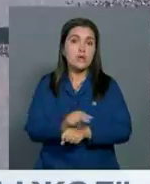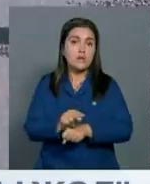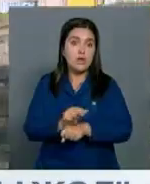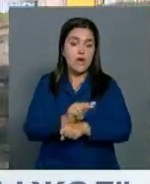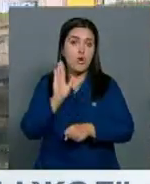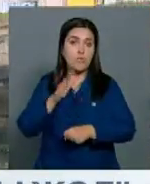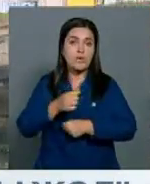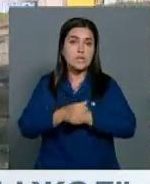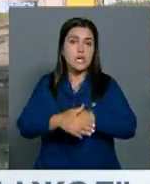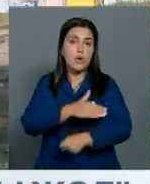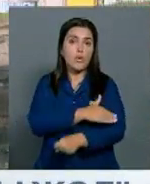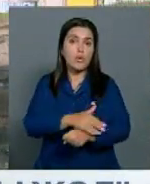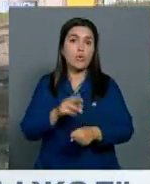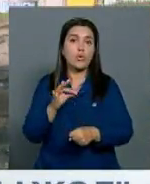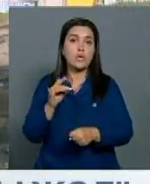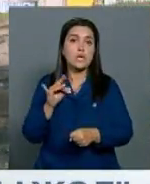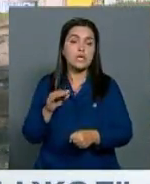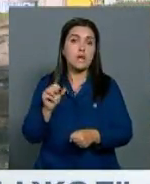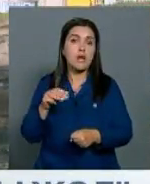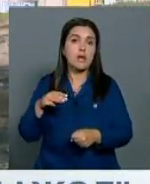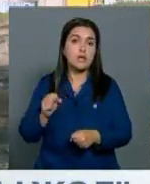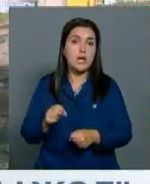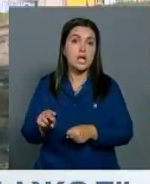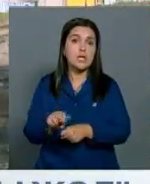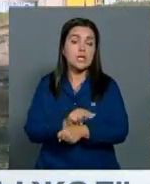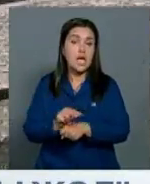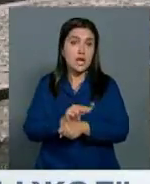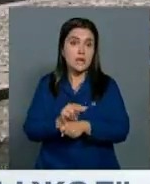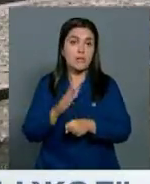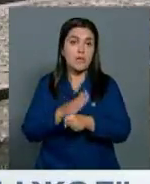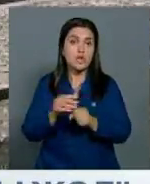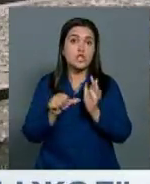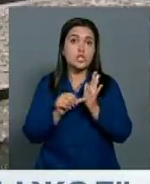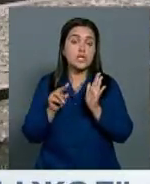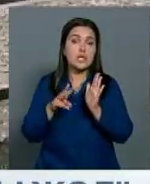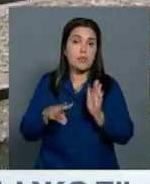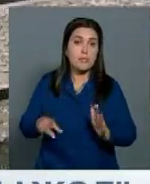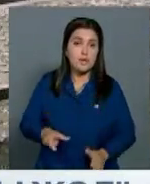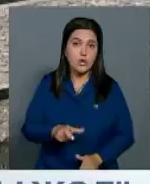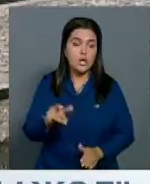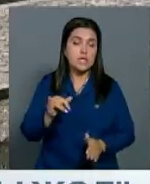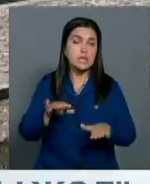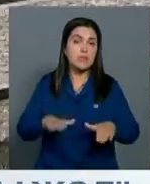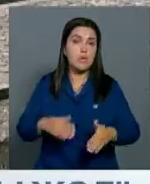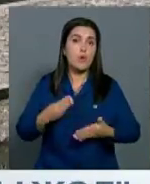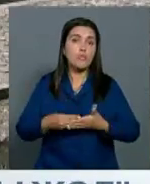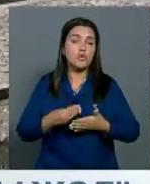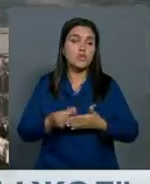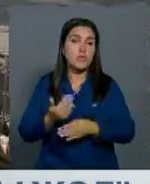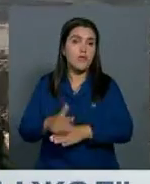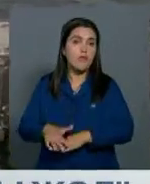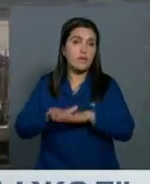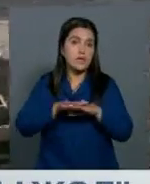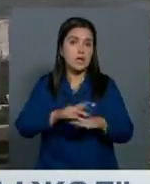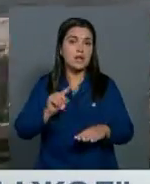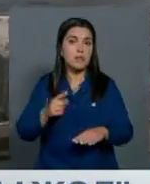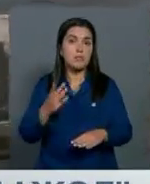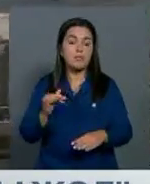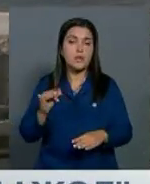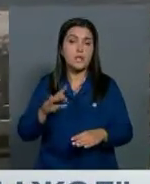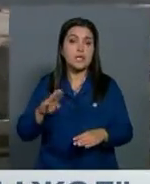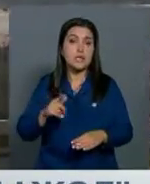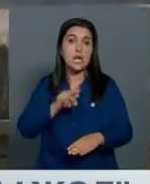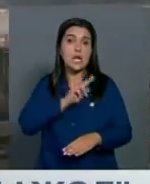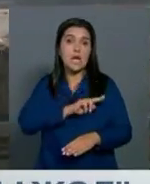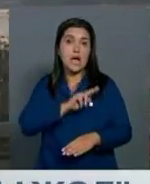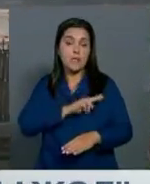реконструкция центральной улицы Хорхат-ата. На ремонт четырехполосной 6-километровой дороги из местного бюджета выделено почти 1,5 миллиарда тенге. Работы